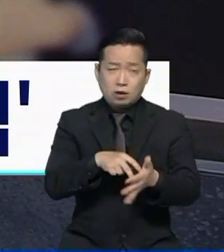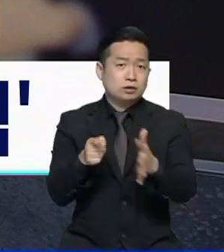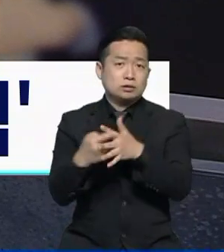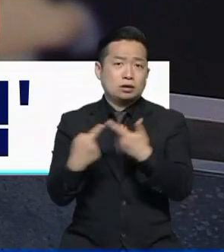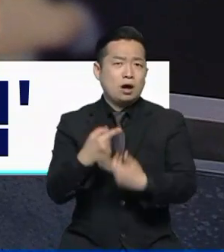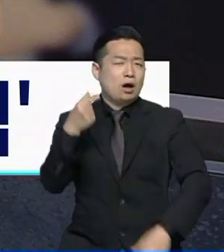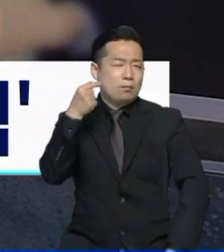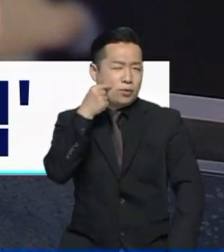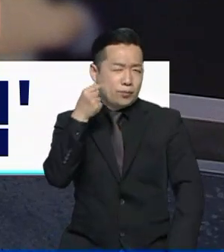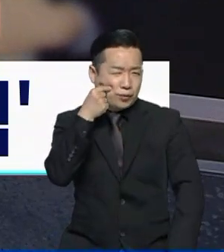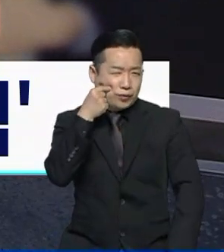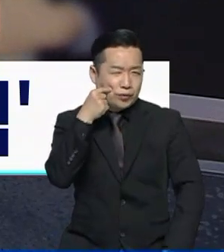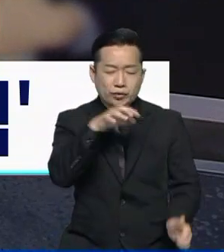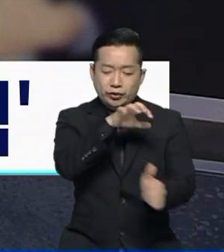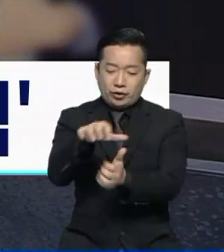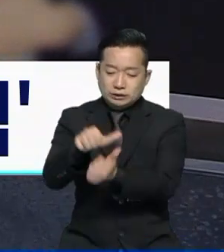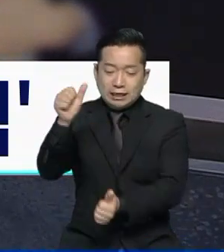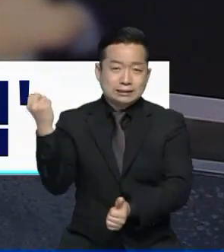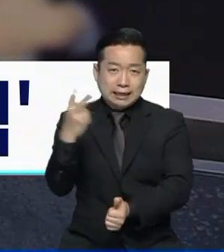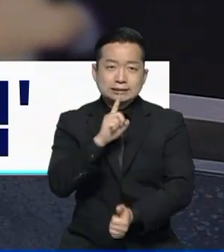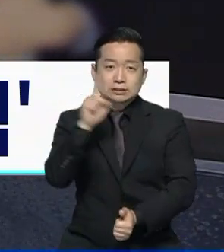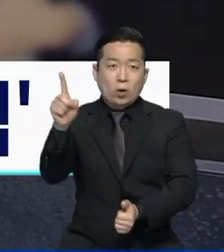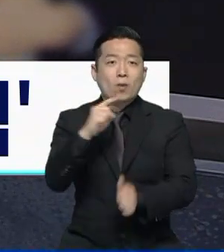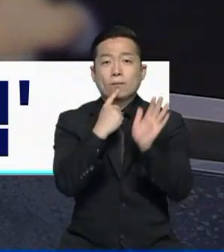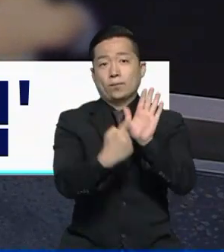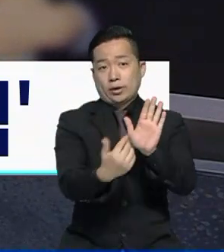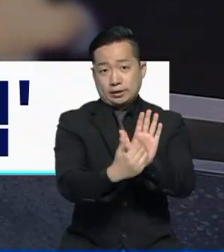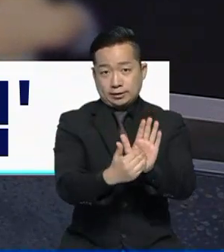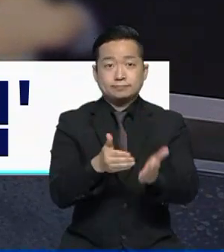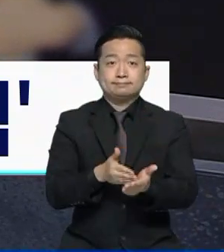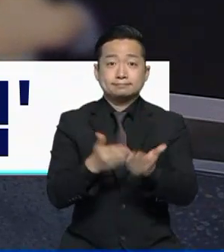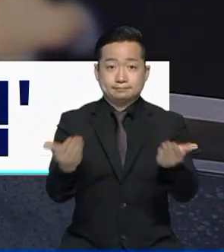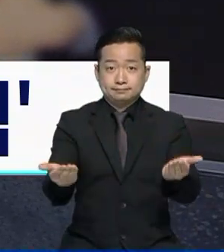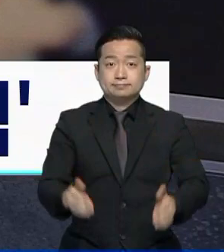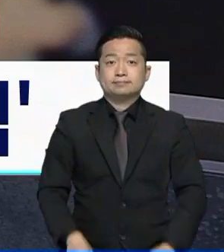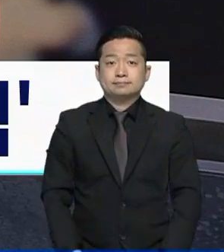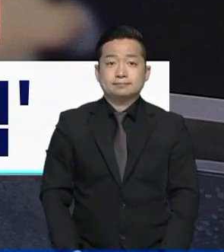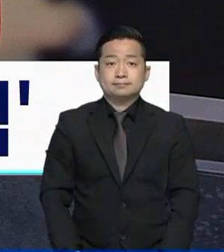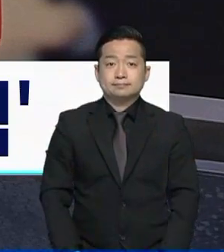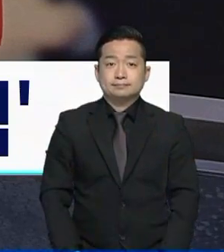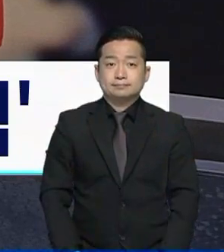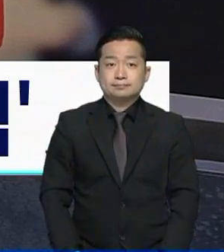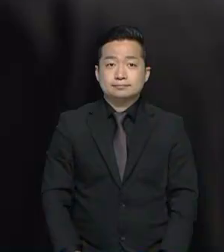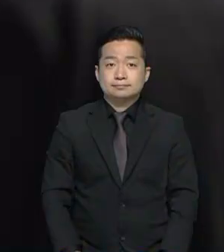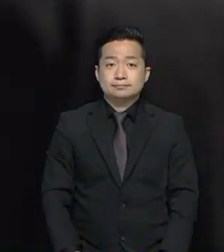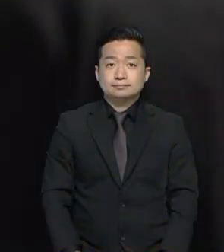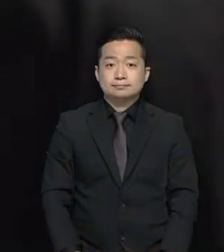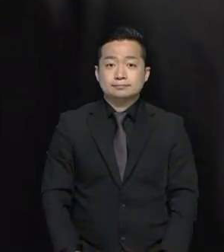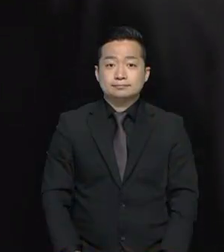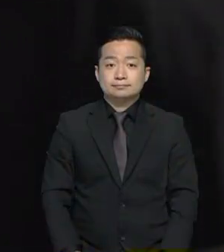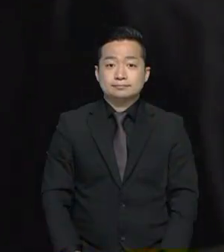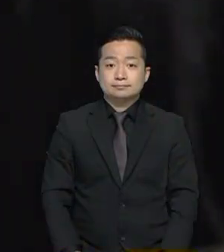받아들이기 어렵다며 영장을 다시 청구하겠다고 밝혔습니다. 하정연 기자입니다.